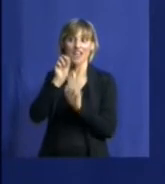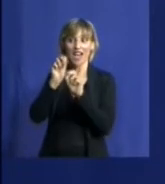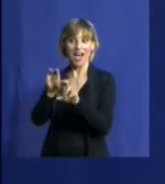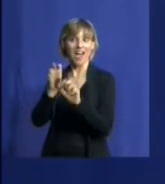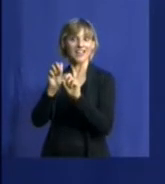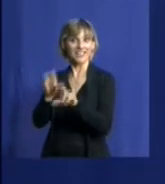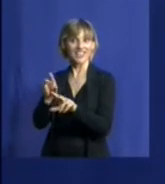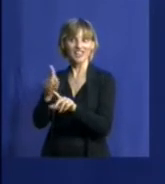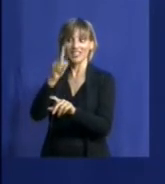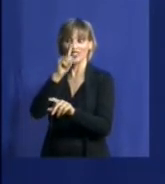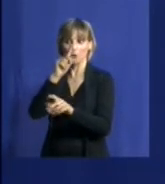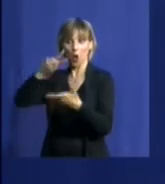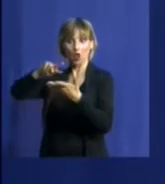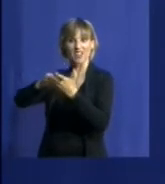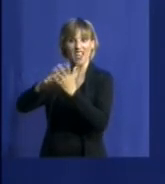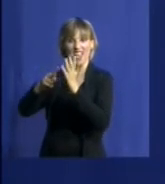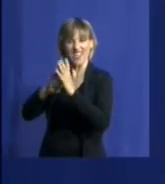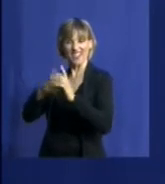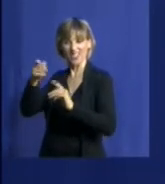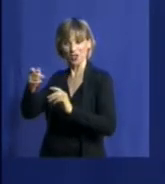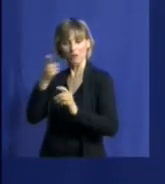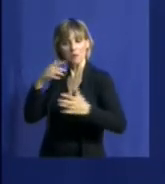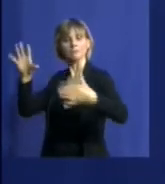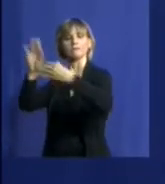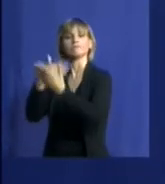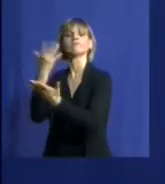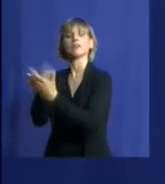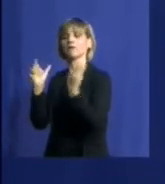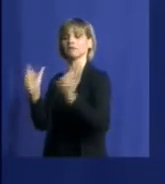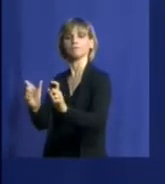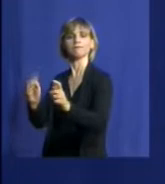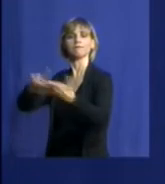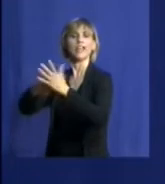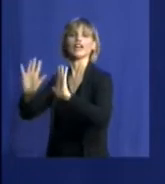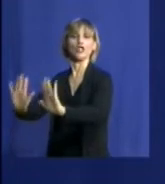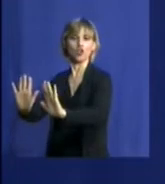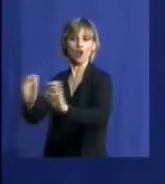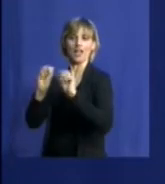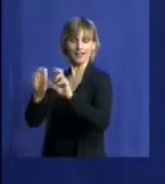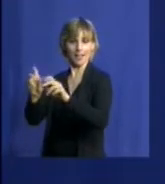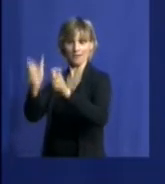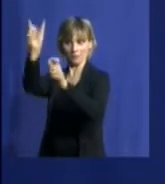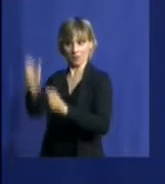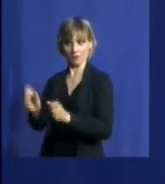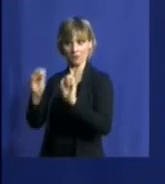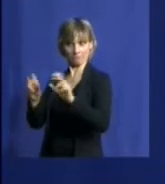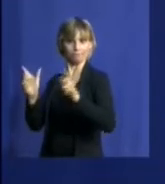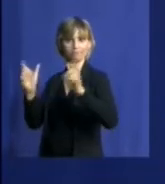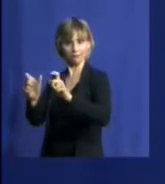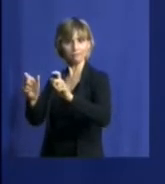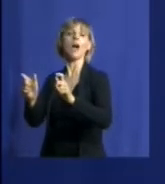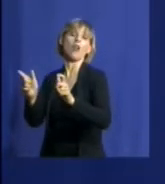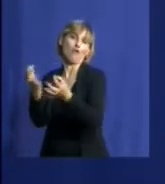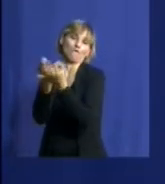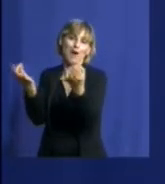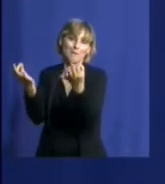erano aspetti strettamente tecnici legati al gioco. Se parliamo dell'atleta persona, parliamo